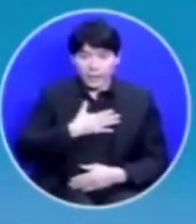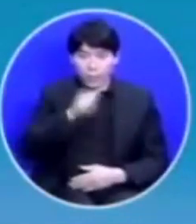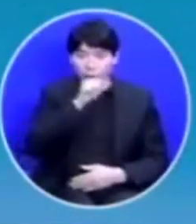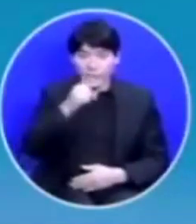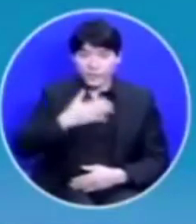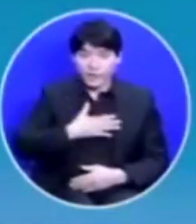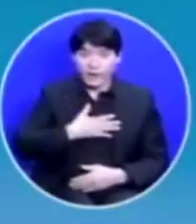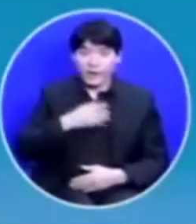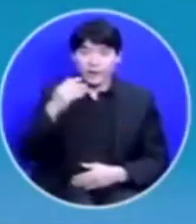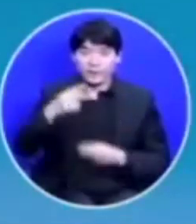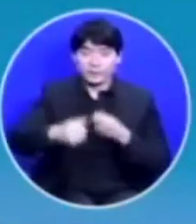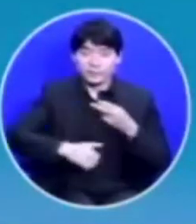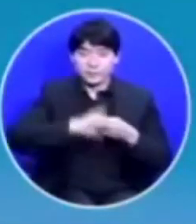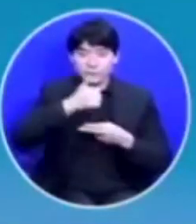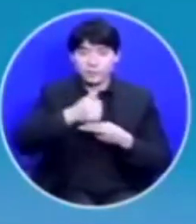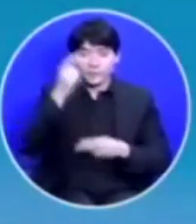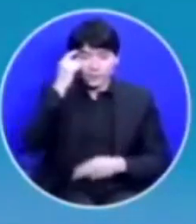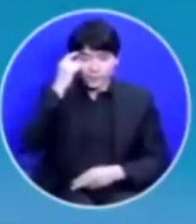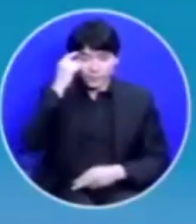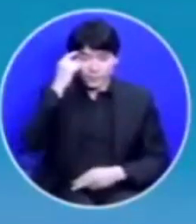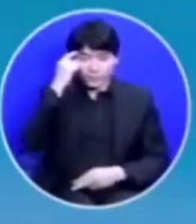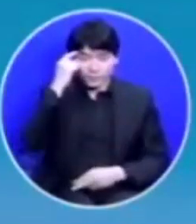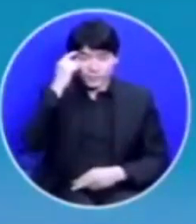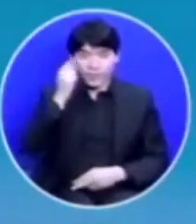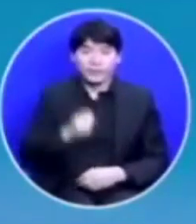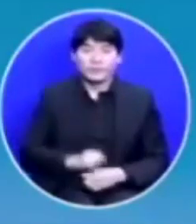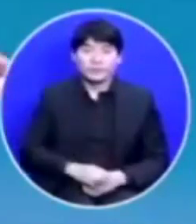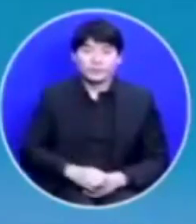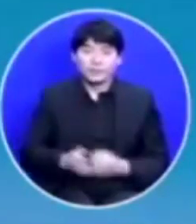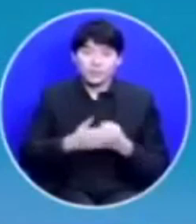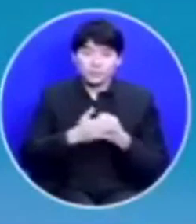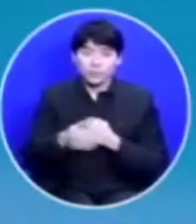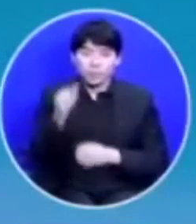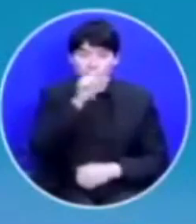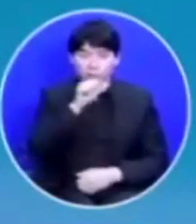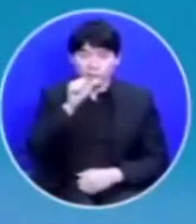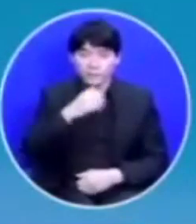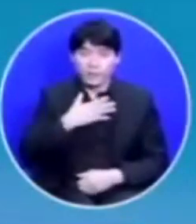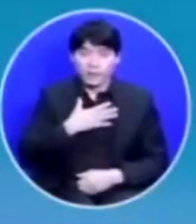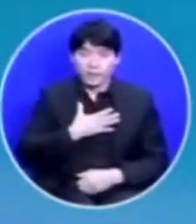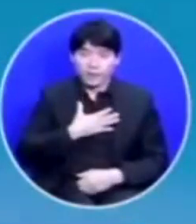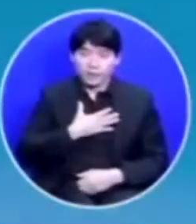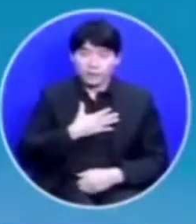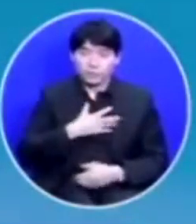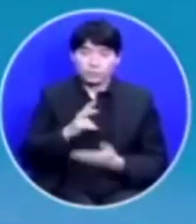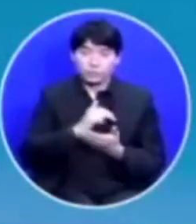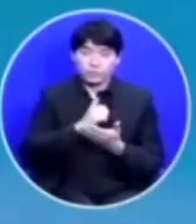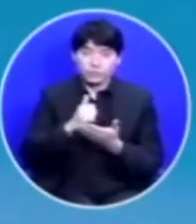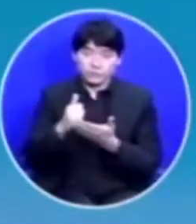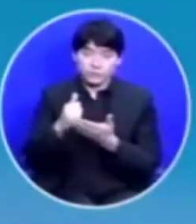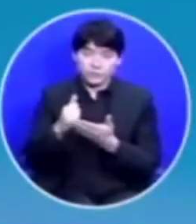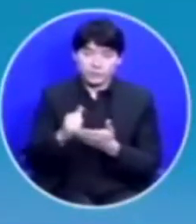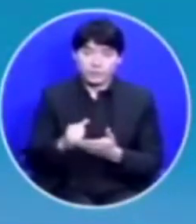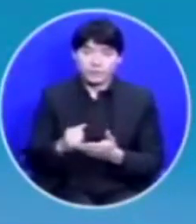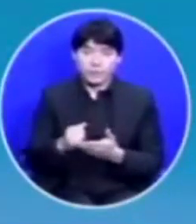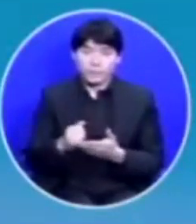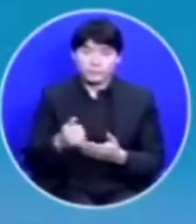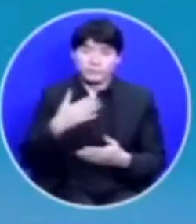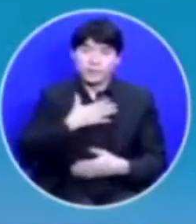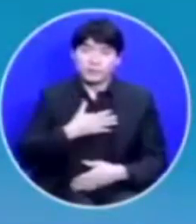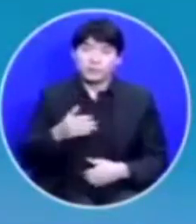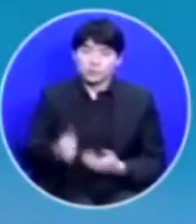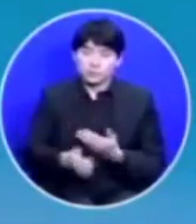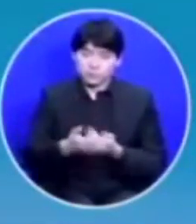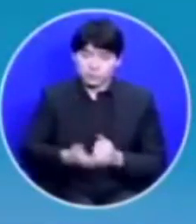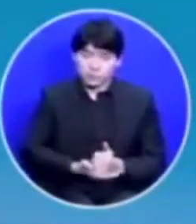되게 생각한다 그래요 그 고양이는 주인이 자기를 섬기는 줄로 안되요 자기가 신이고 그 동 물